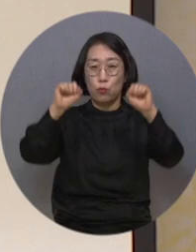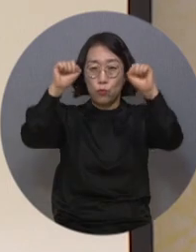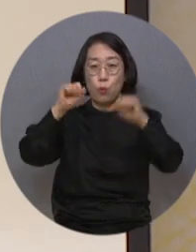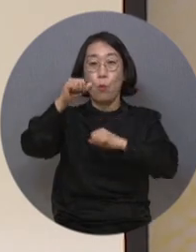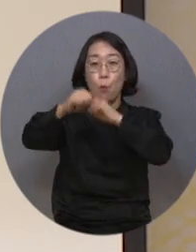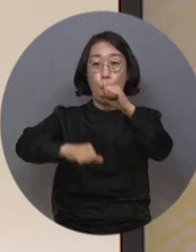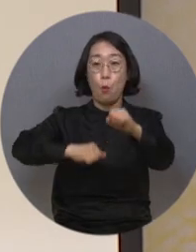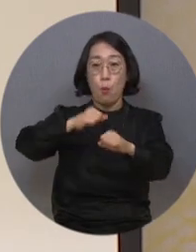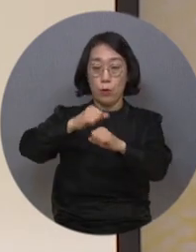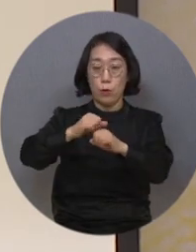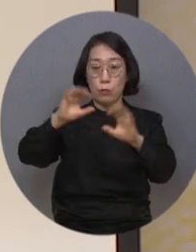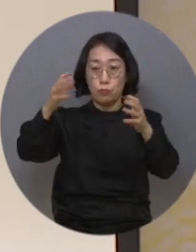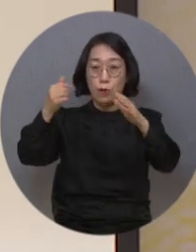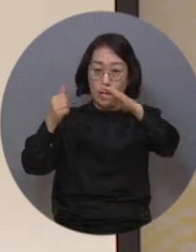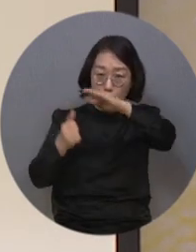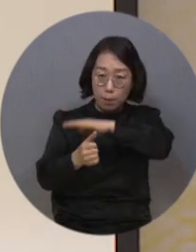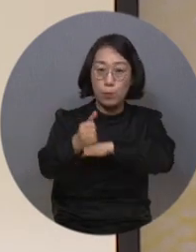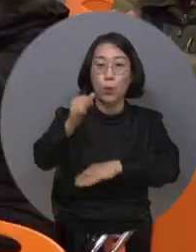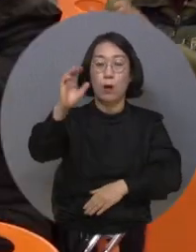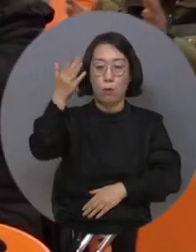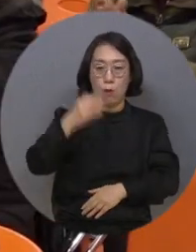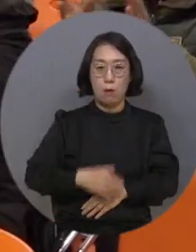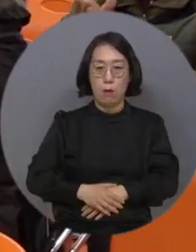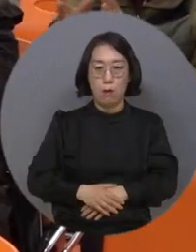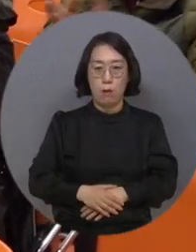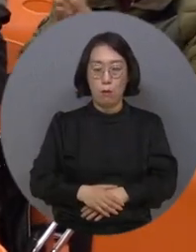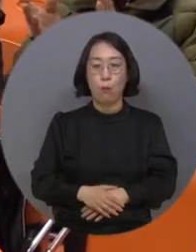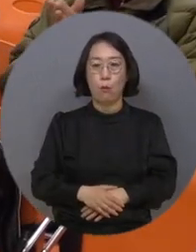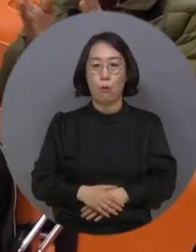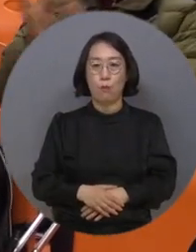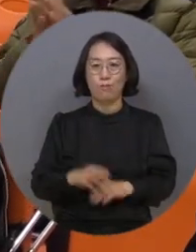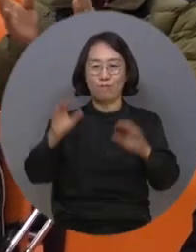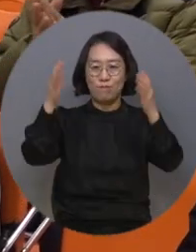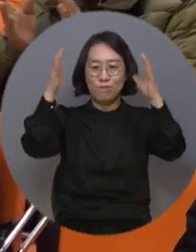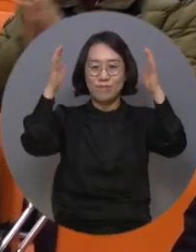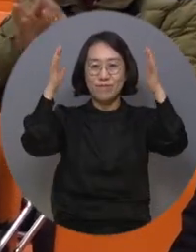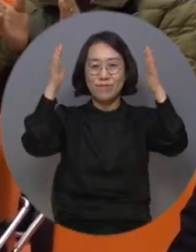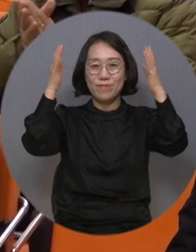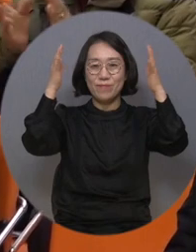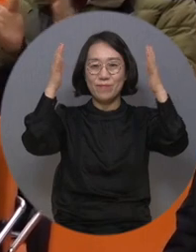하면서 국가대표가 됐어요. 아시안게임 가서